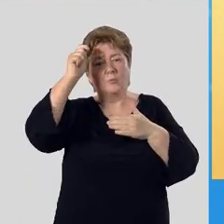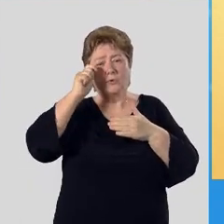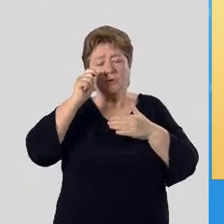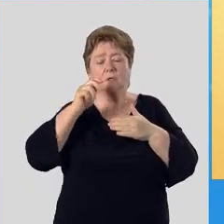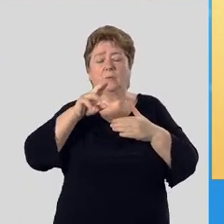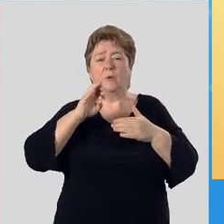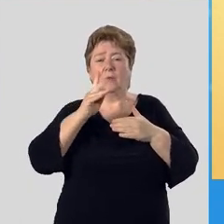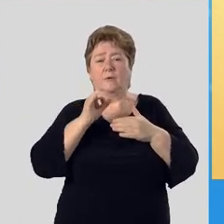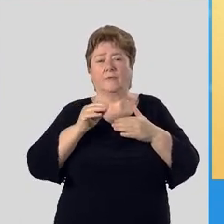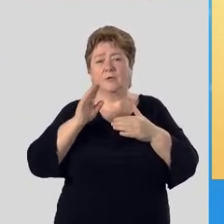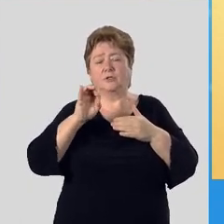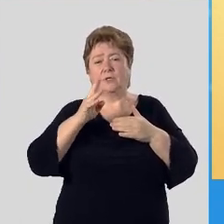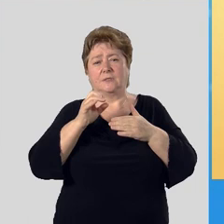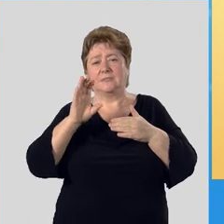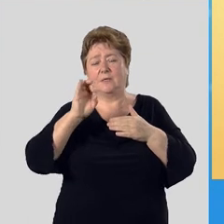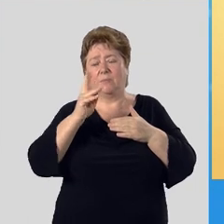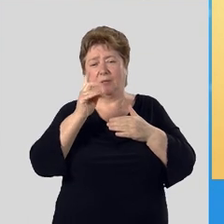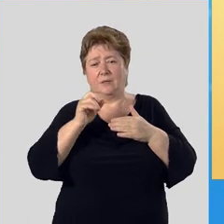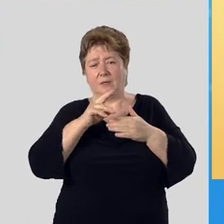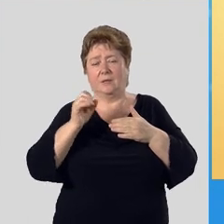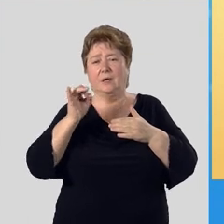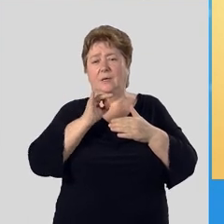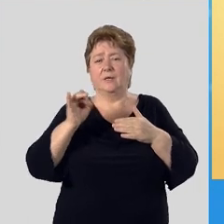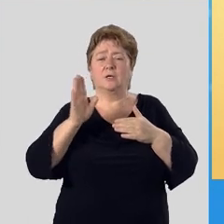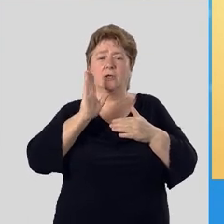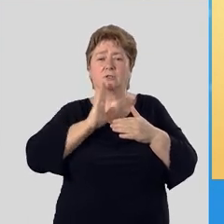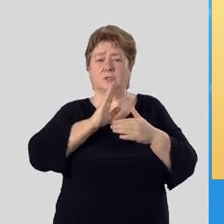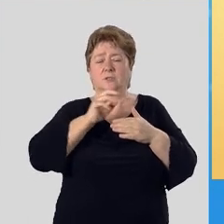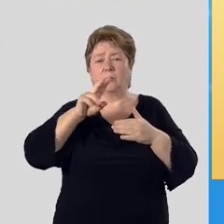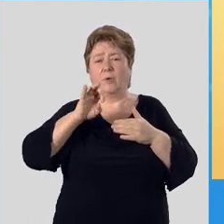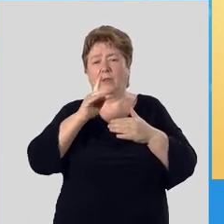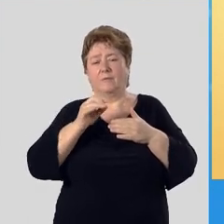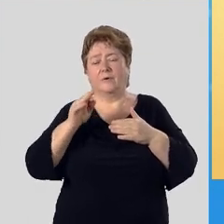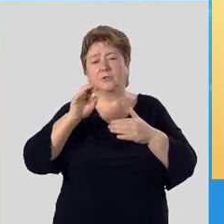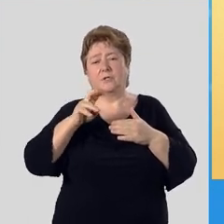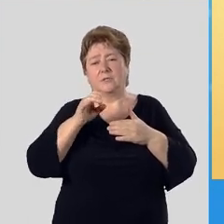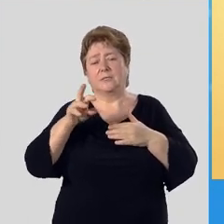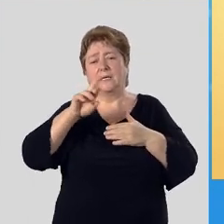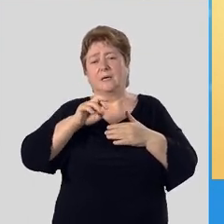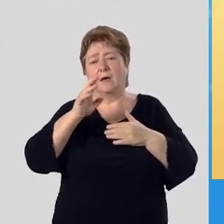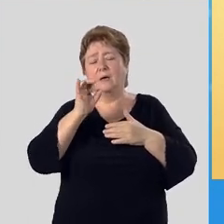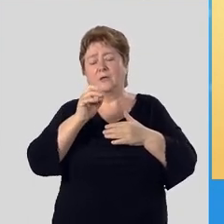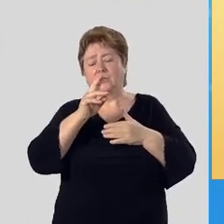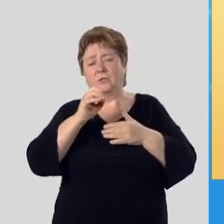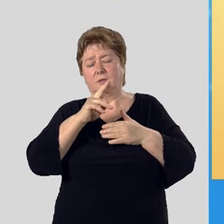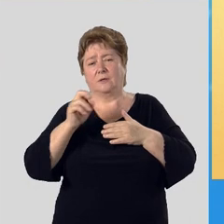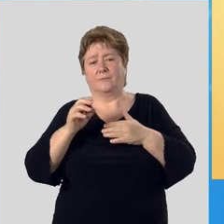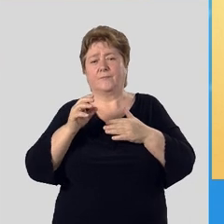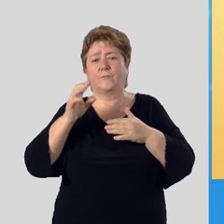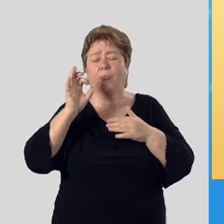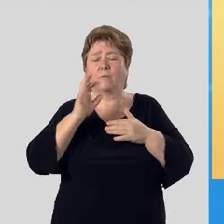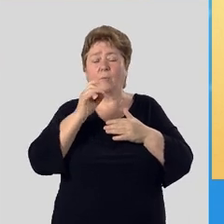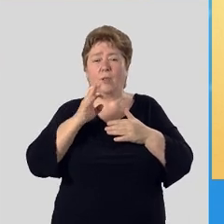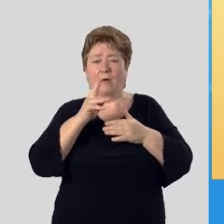мужские половые железы – семенники и женские половые железы – яичники. В органах